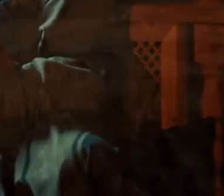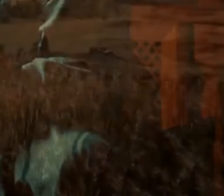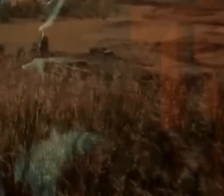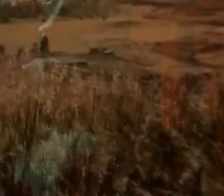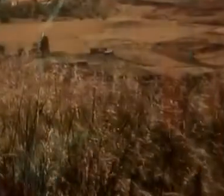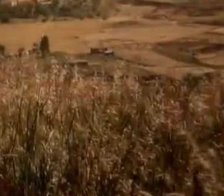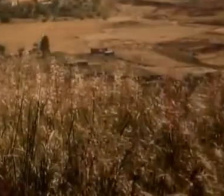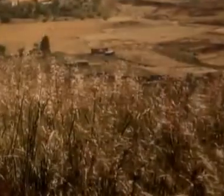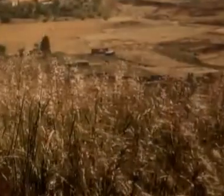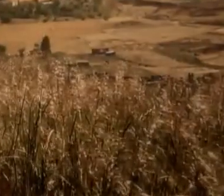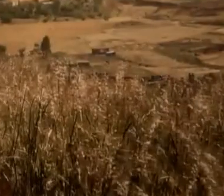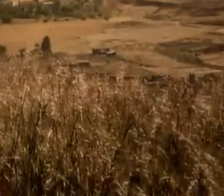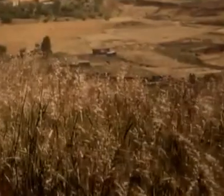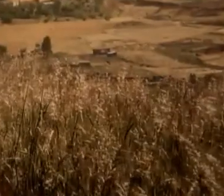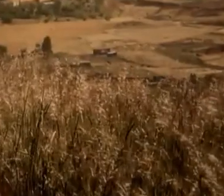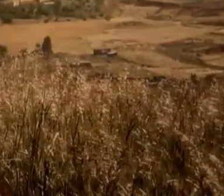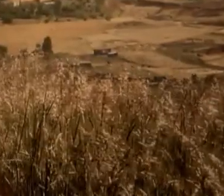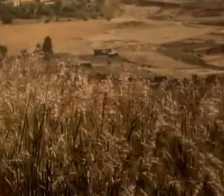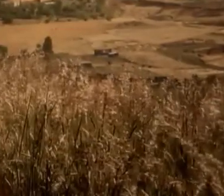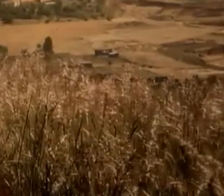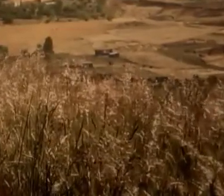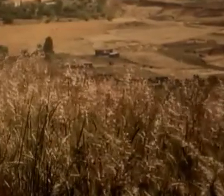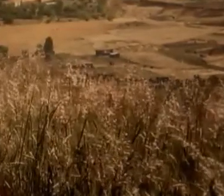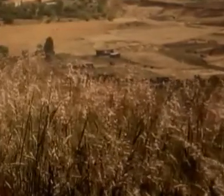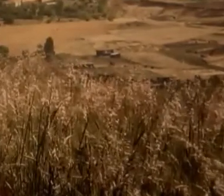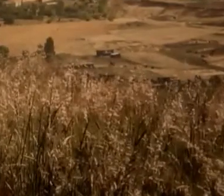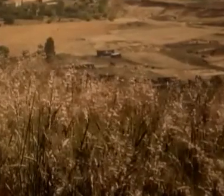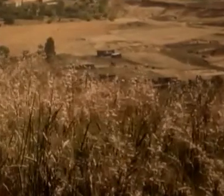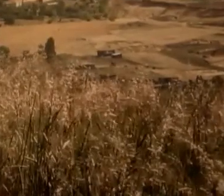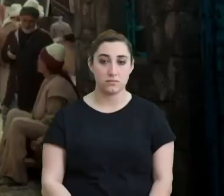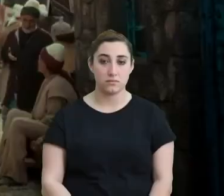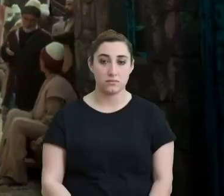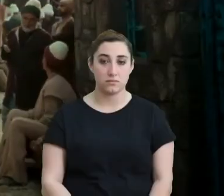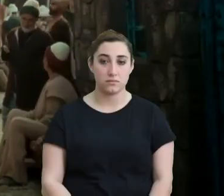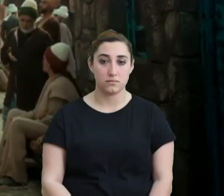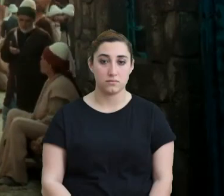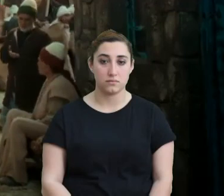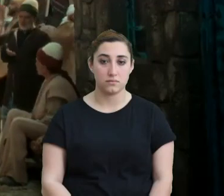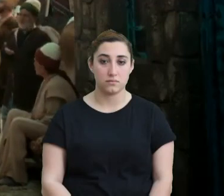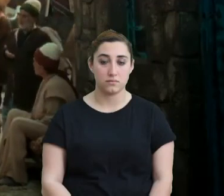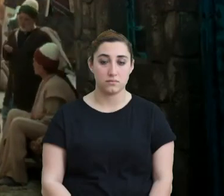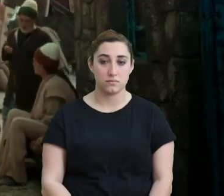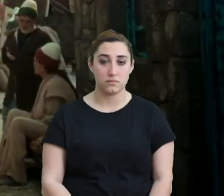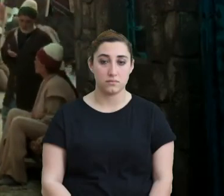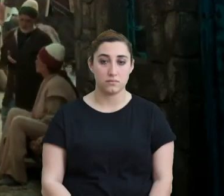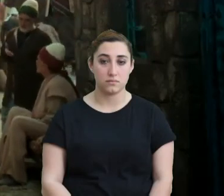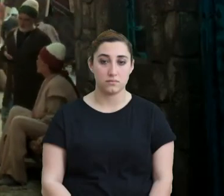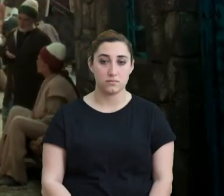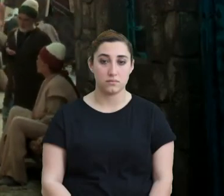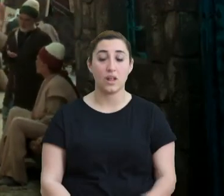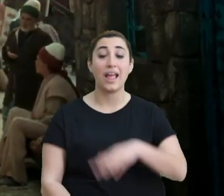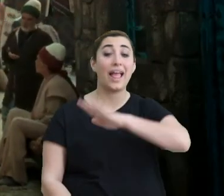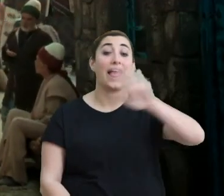Sakin, huzurlu, çok geçmeden yavaş yavaş kapandı gözleri. Sabah vakti, Nallıhan obası. Günün ilk saatleriyle